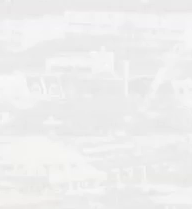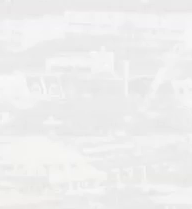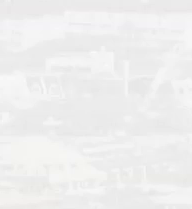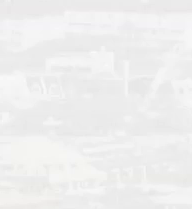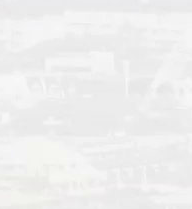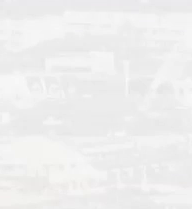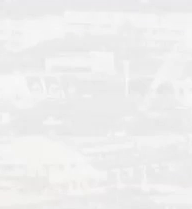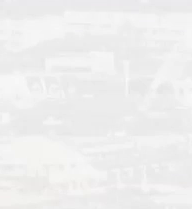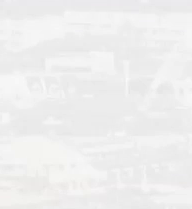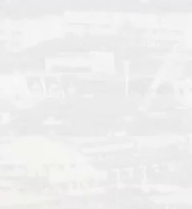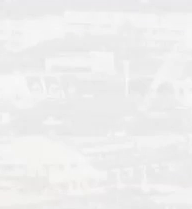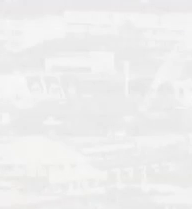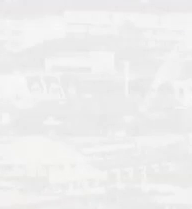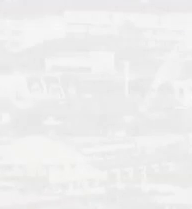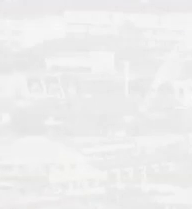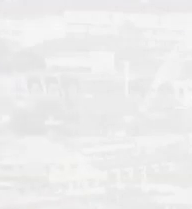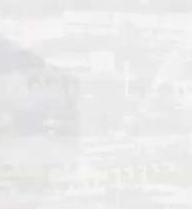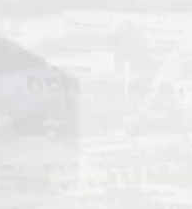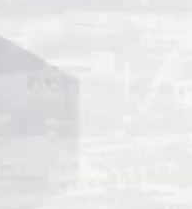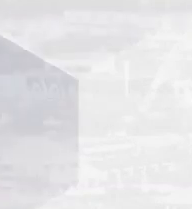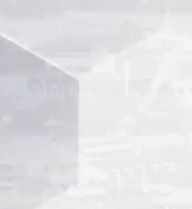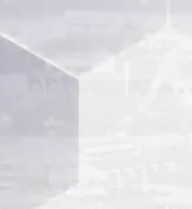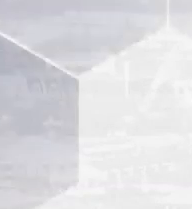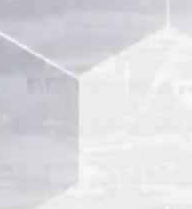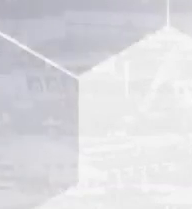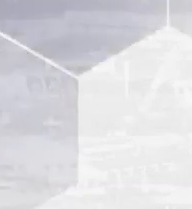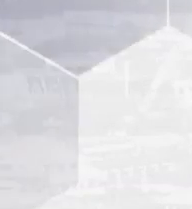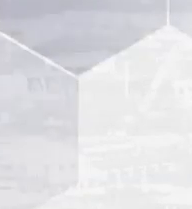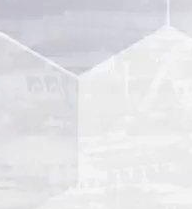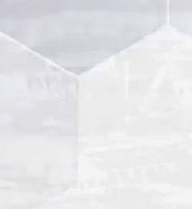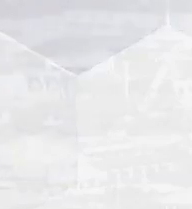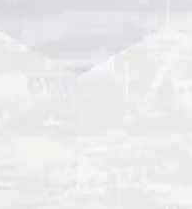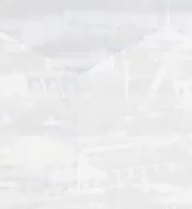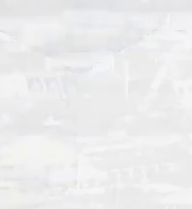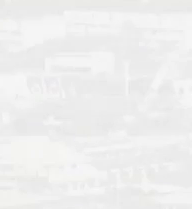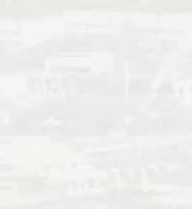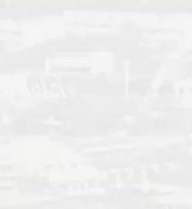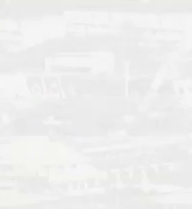ทางติดตามกันได้แบบง่ายๆเพียงแค่คลิกไปดูลิงค์ที่วีดีโอด้านล่างนี้ค่ะอ่ะ